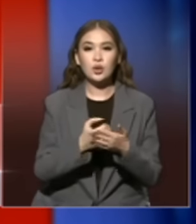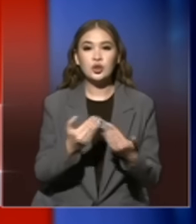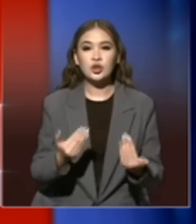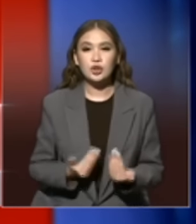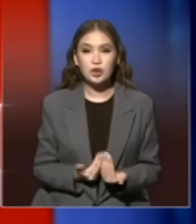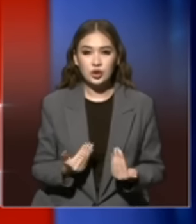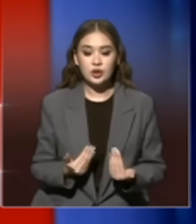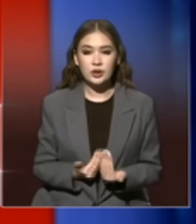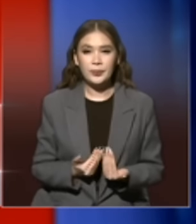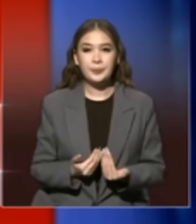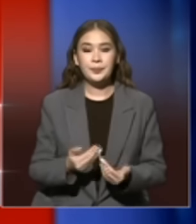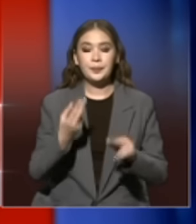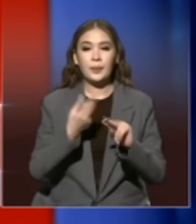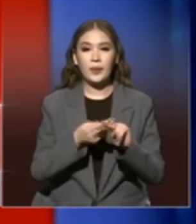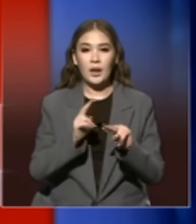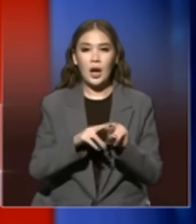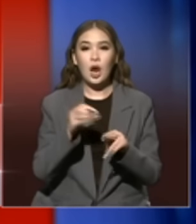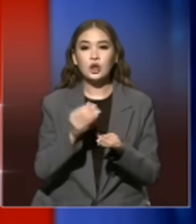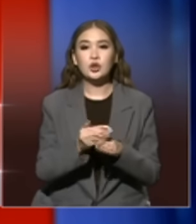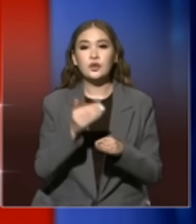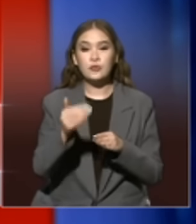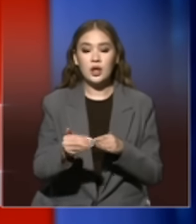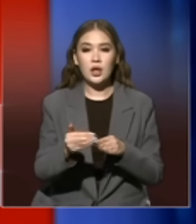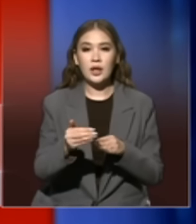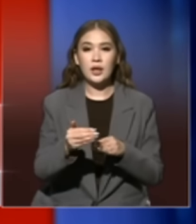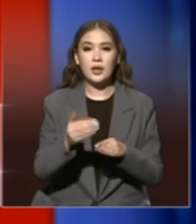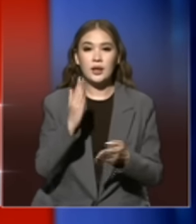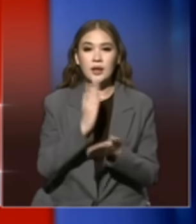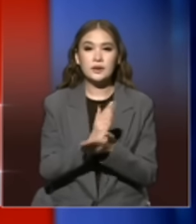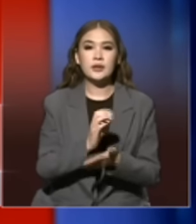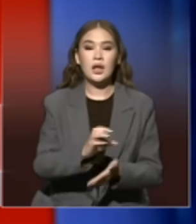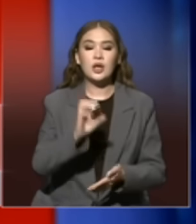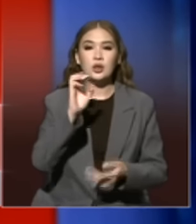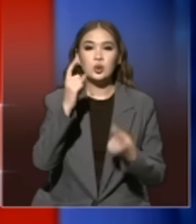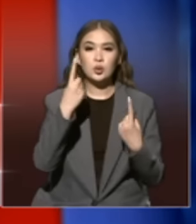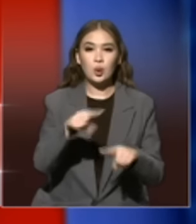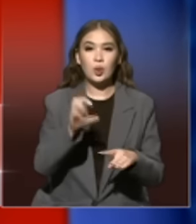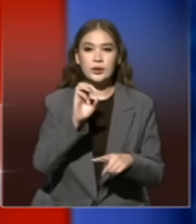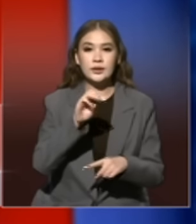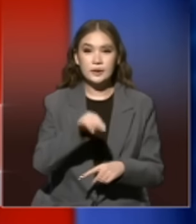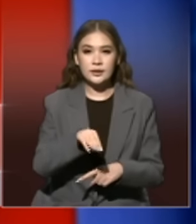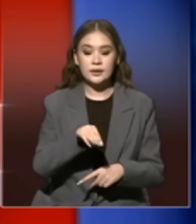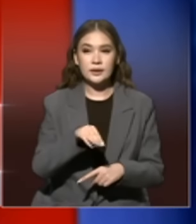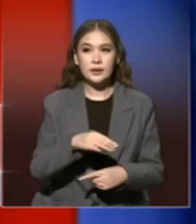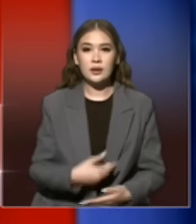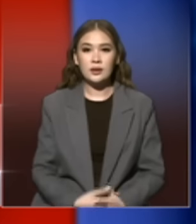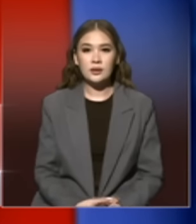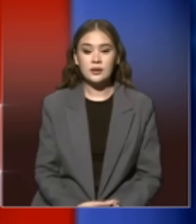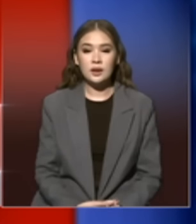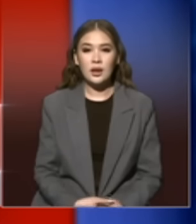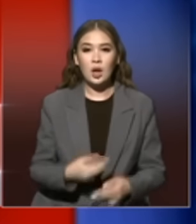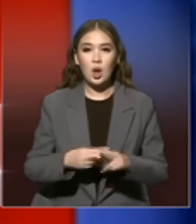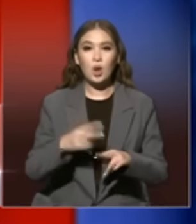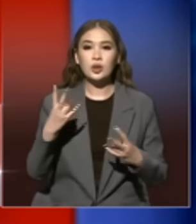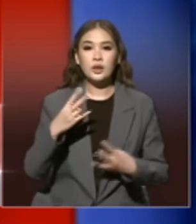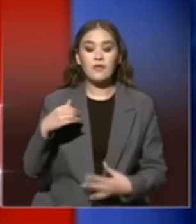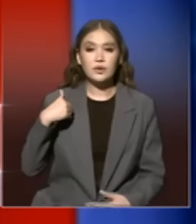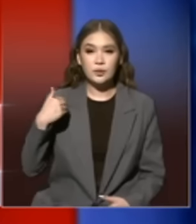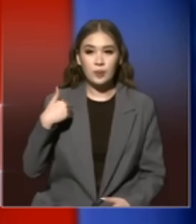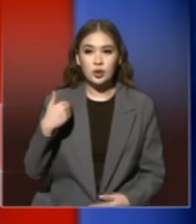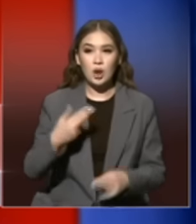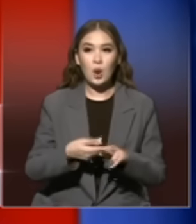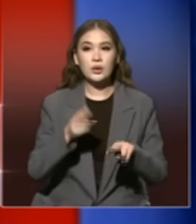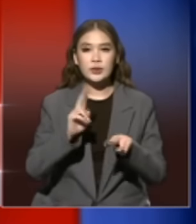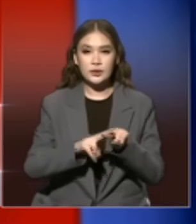айыру. Одан кейін жаңағы қинау деген бап бар, 110-ші статья. Соны қолданып отыр. Содан кейін